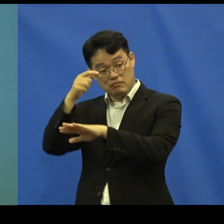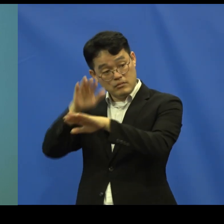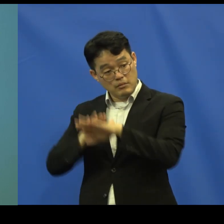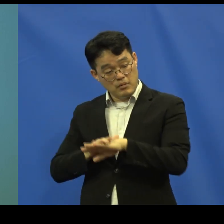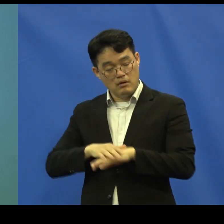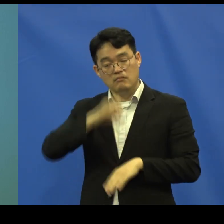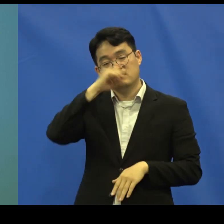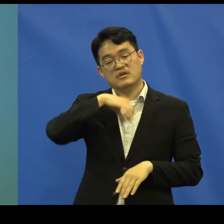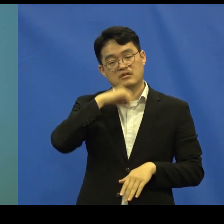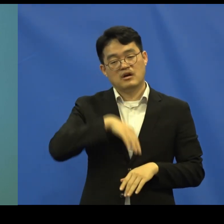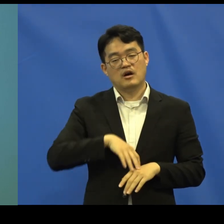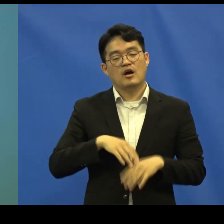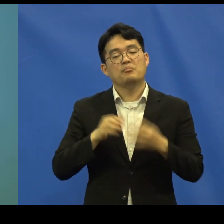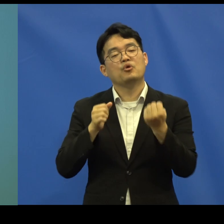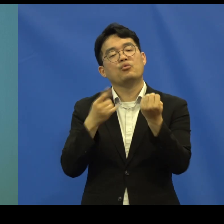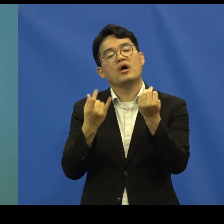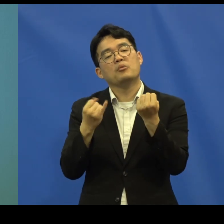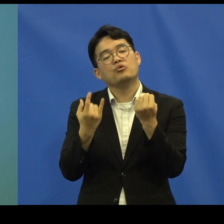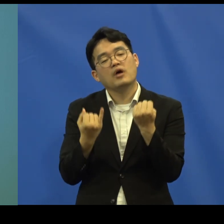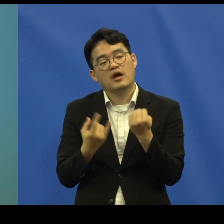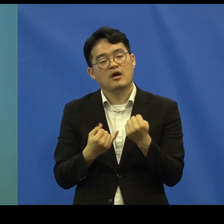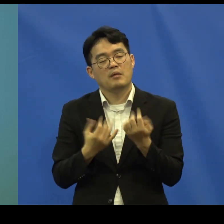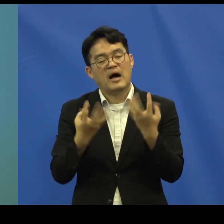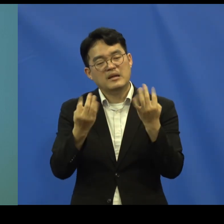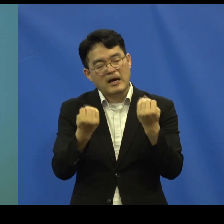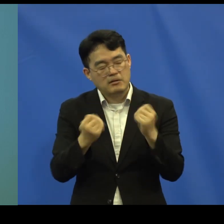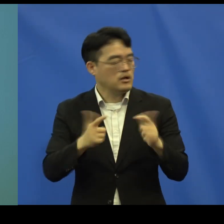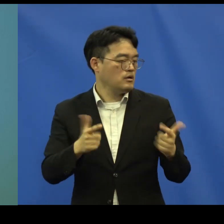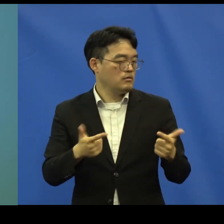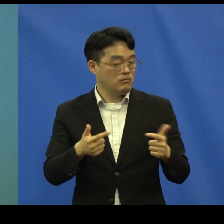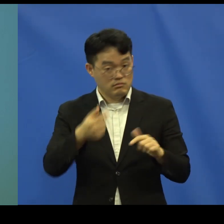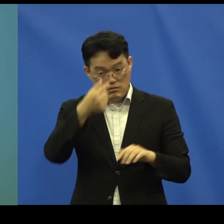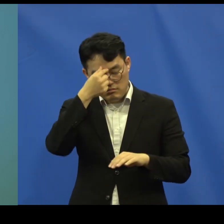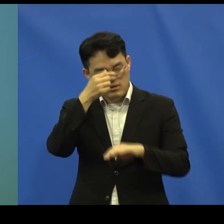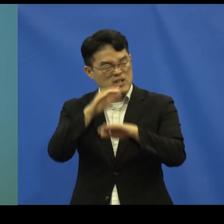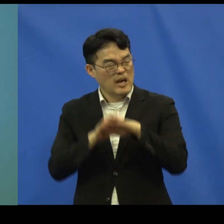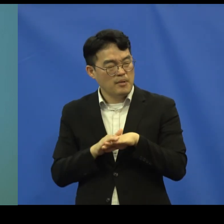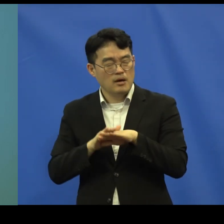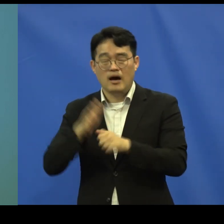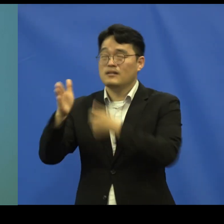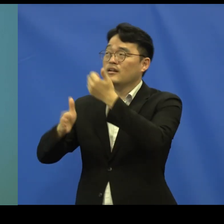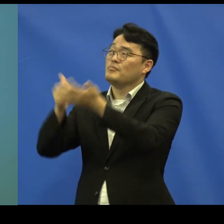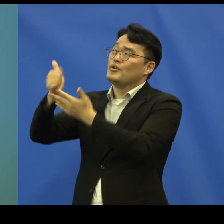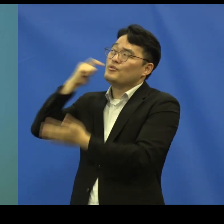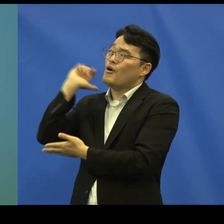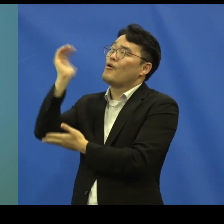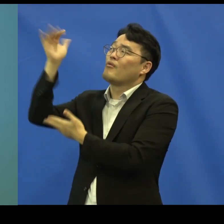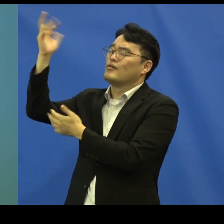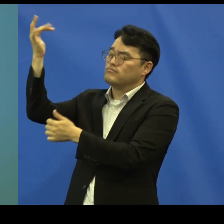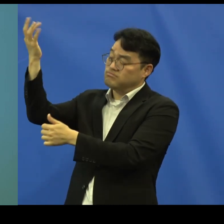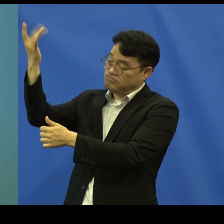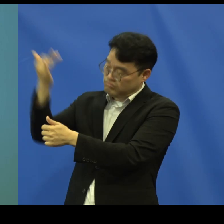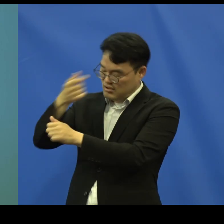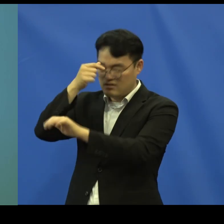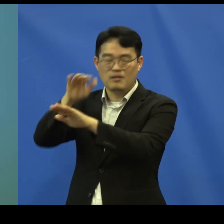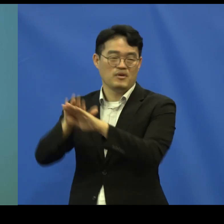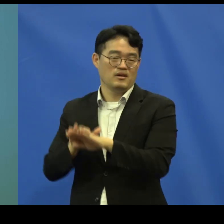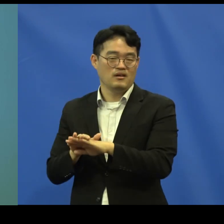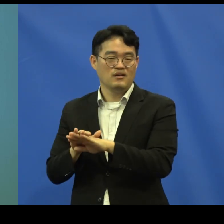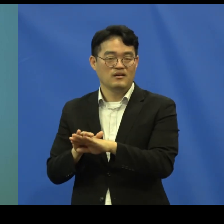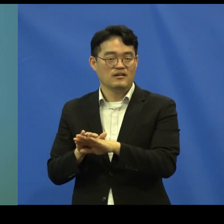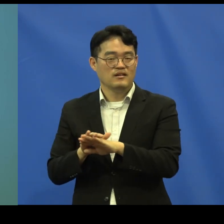예배는 그냥 횟수가 아니고 예배다운 예배, 하늘의 영광이 임하는 예배를 경험하는 것.